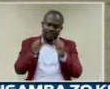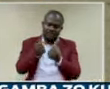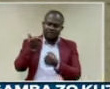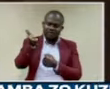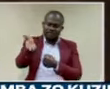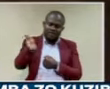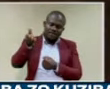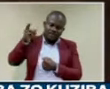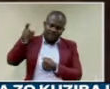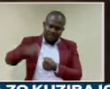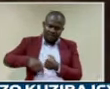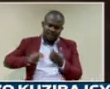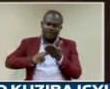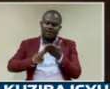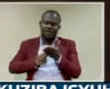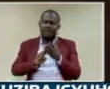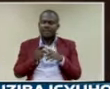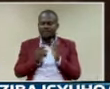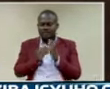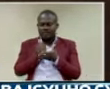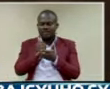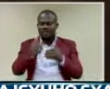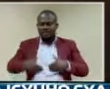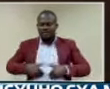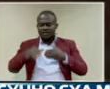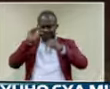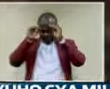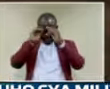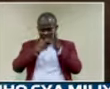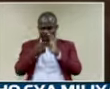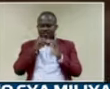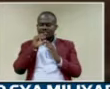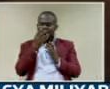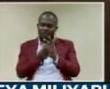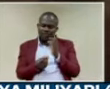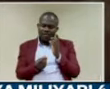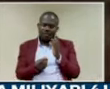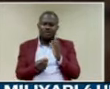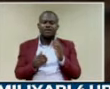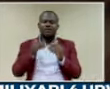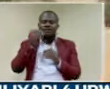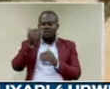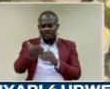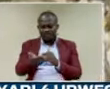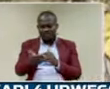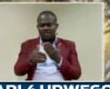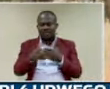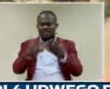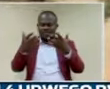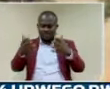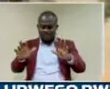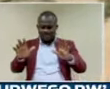ngaho bayikoresha, bagafasha urubyiruko kwiga imishinga idahomba, hanyuma